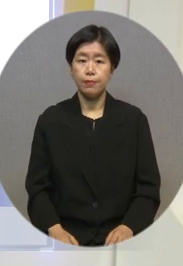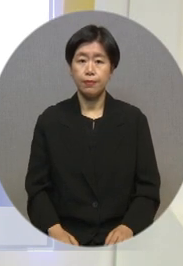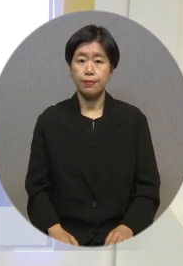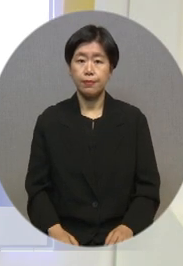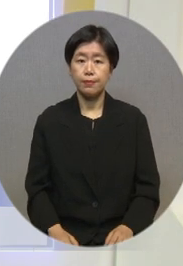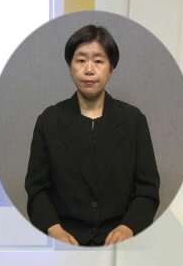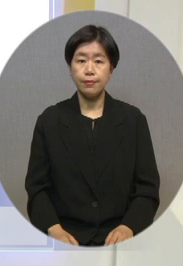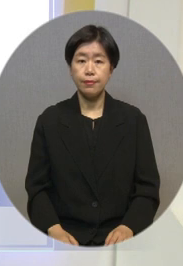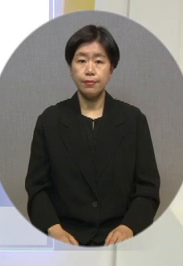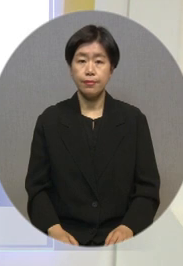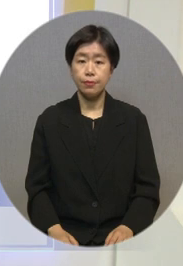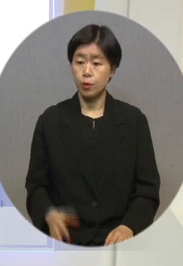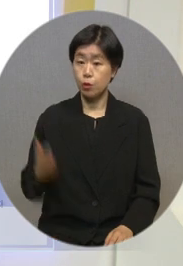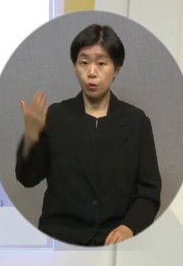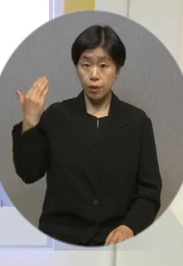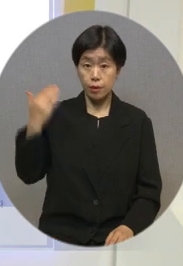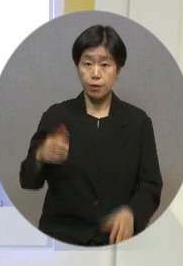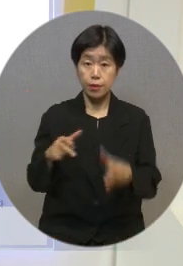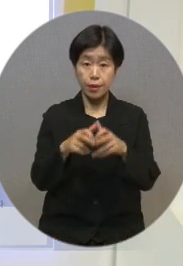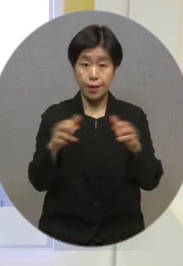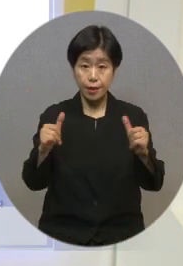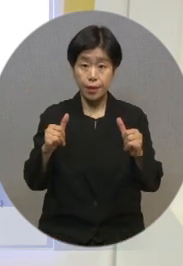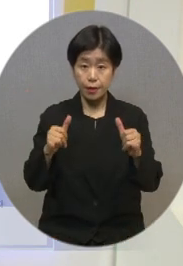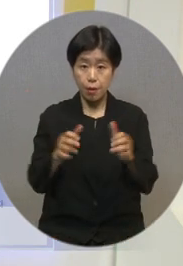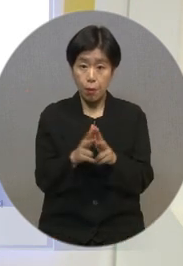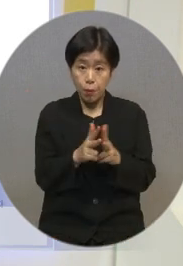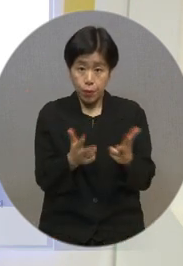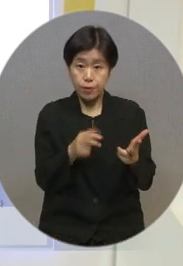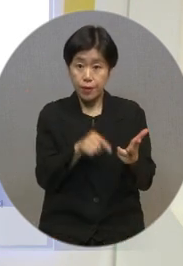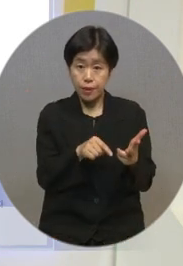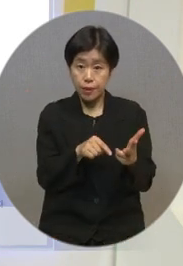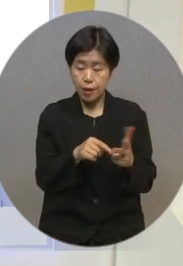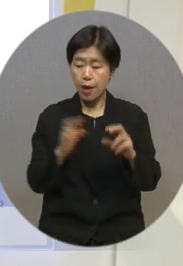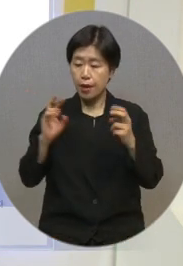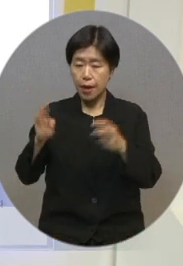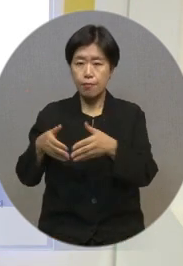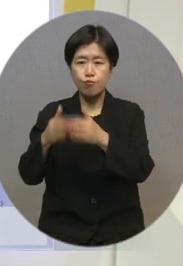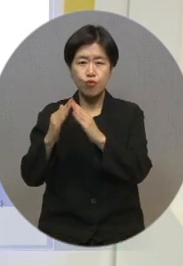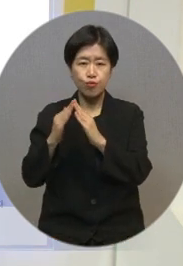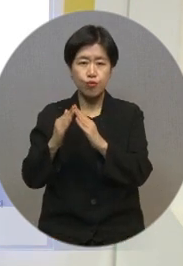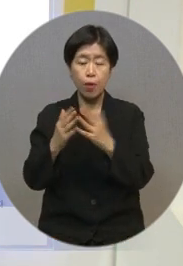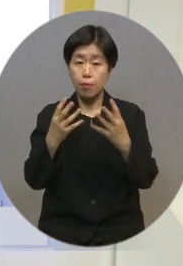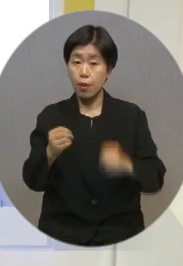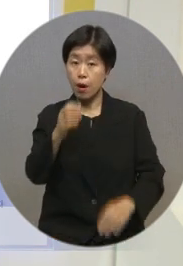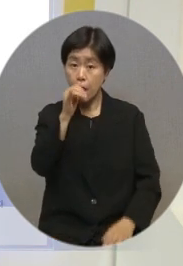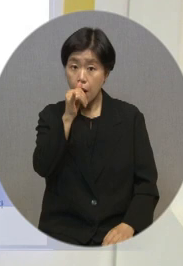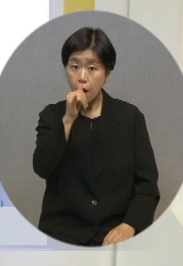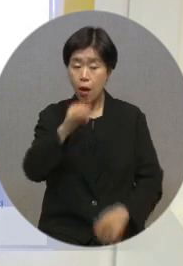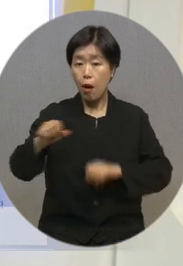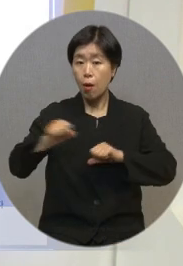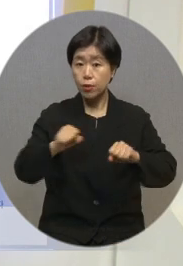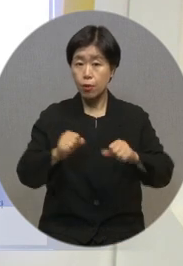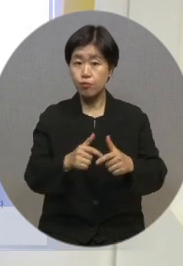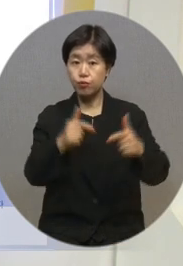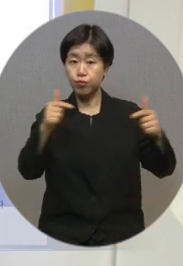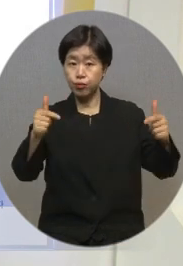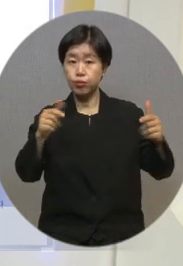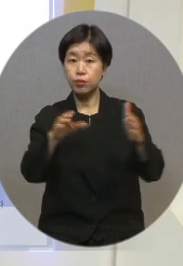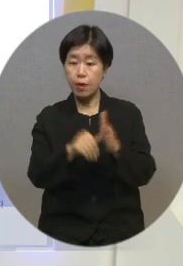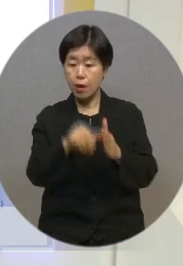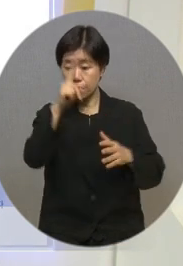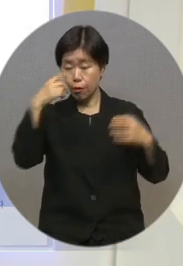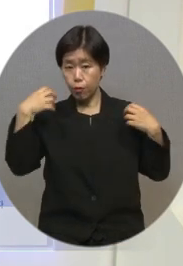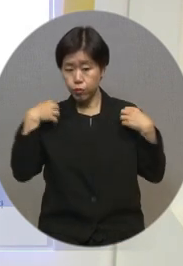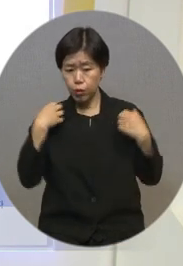다음 뉴스입니다 최근 장애인 당사자들의 창업이 활발해지면서 이와 관련한 중앙정부 차원의 지원도